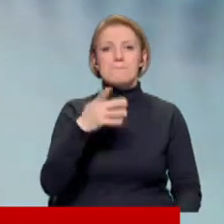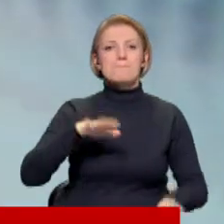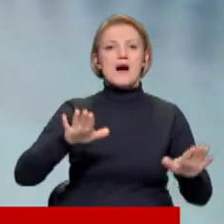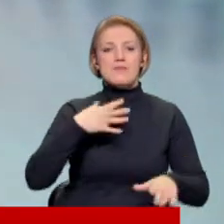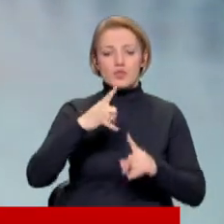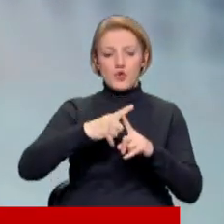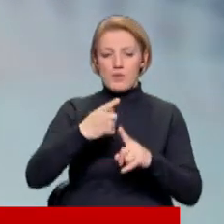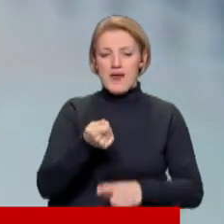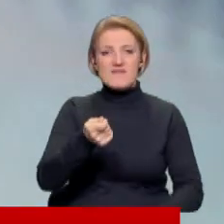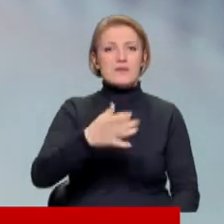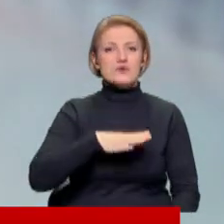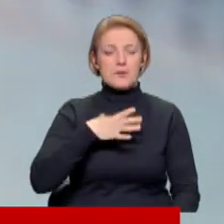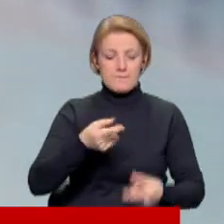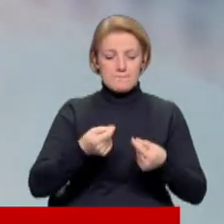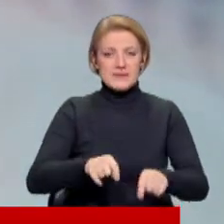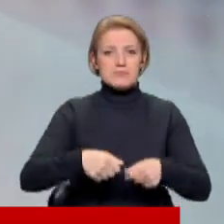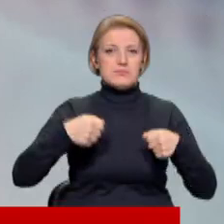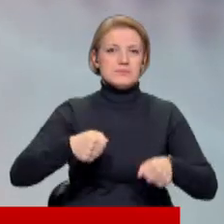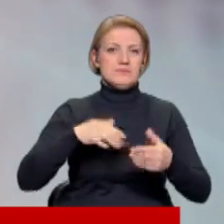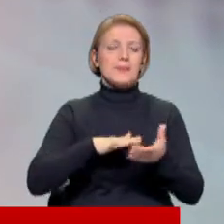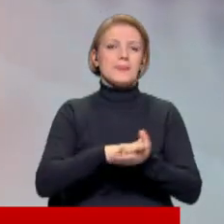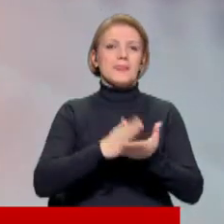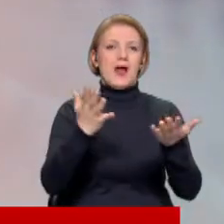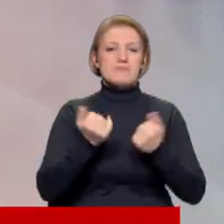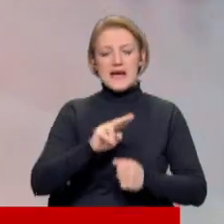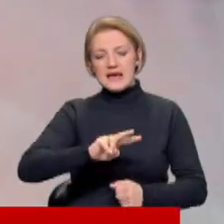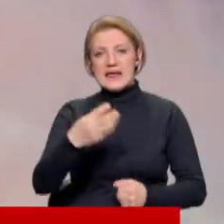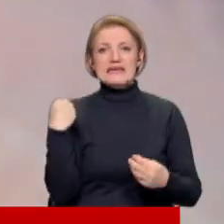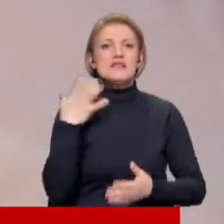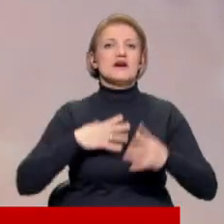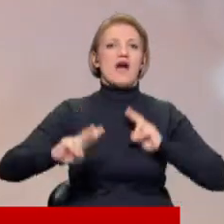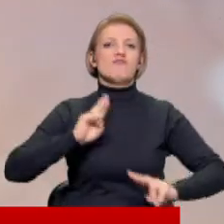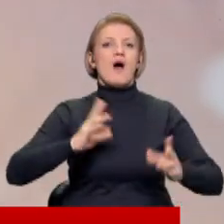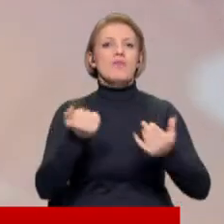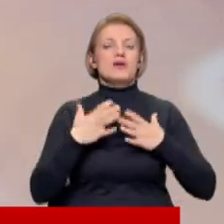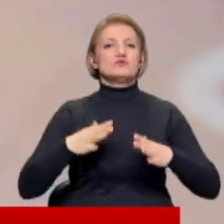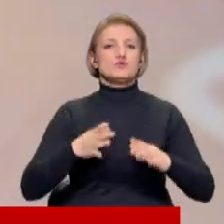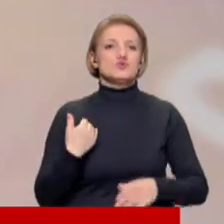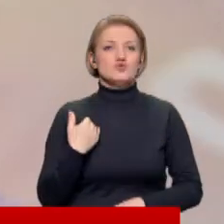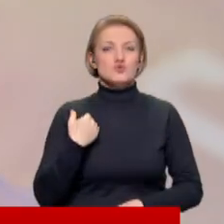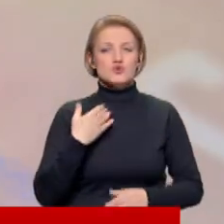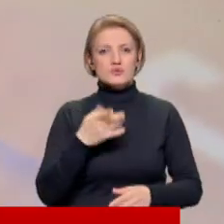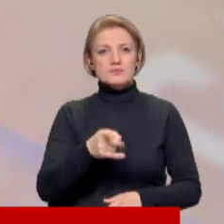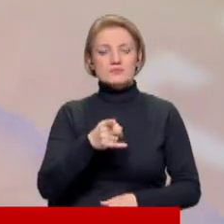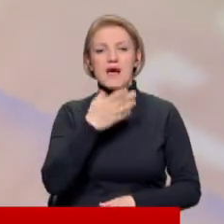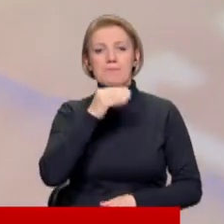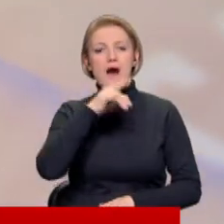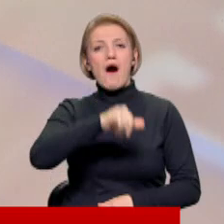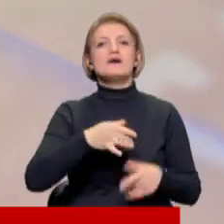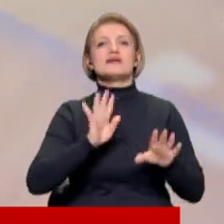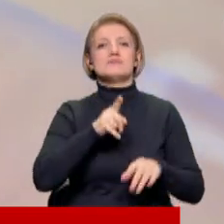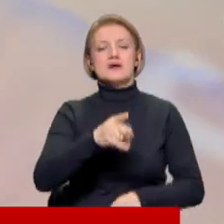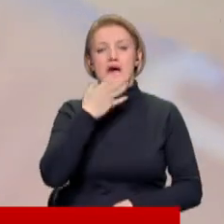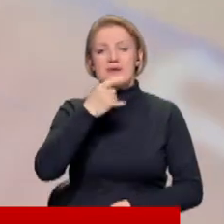vermek istiyoruz biz de bit pazarından ayakkabı almak yerine yeni kıyafetler istiyoruz reva değil mi bu heykelinin emeklisi